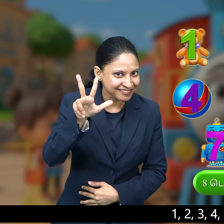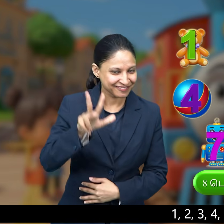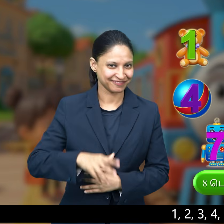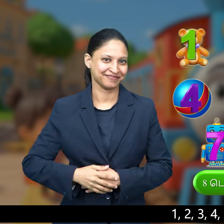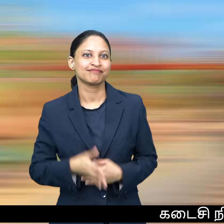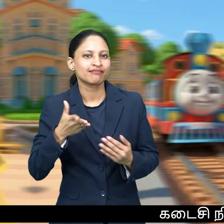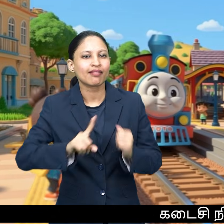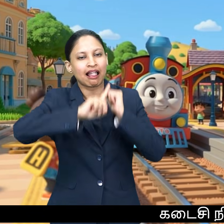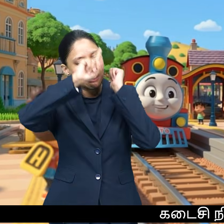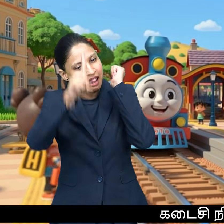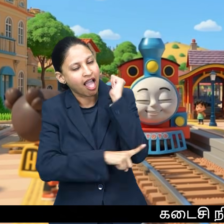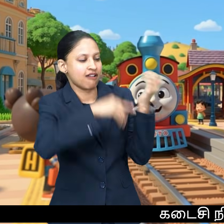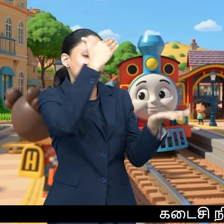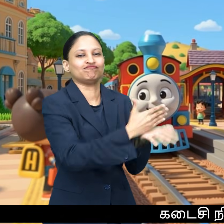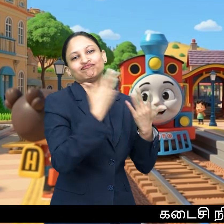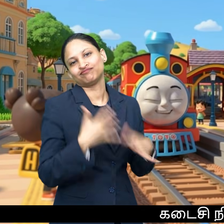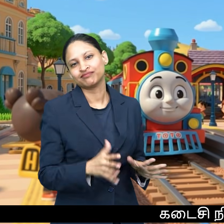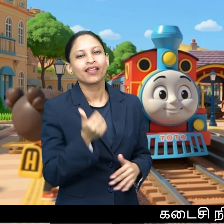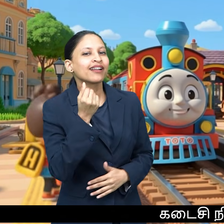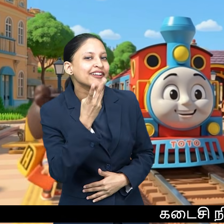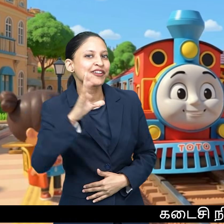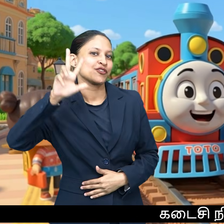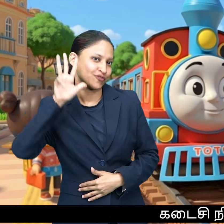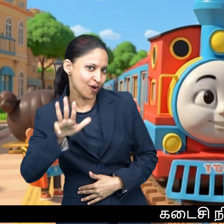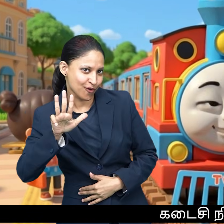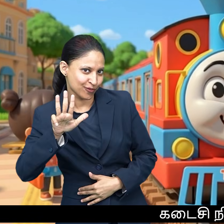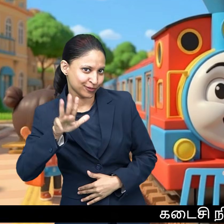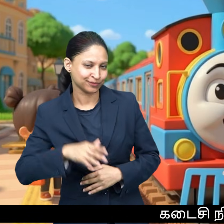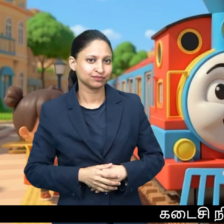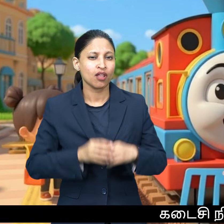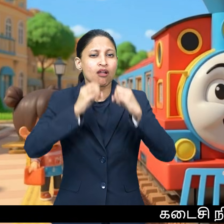மற்றும் 8. கடைசி நிறுத்தம் 9.